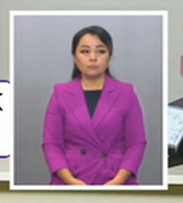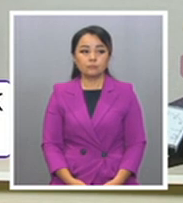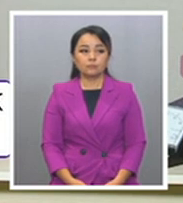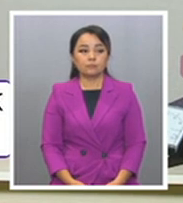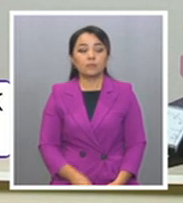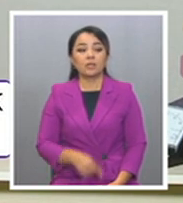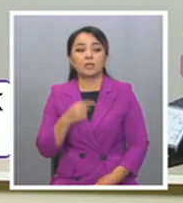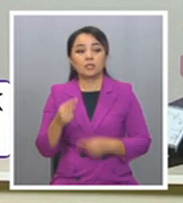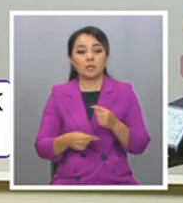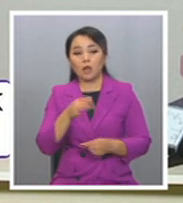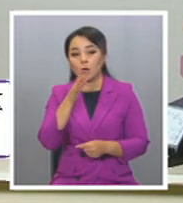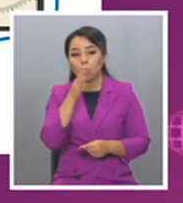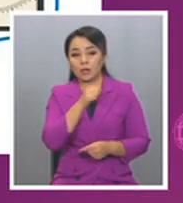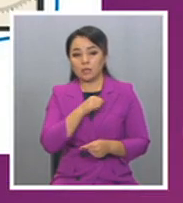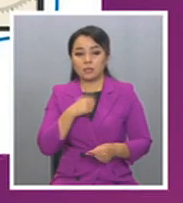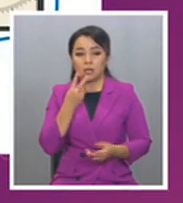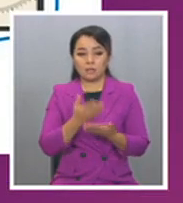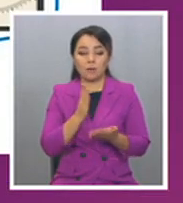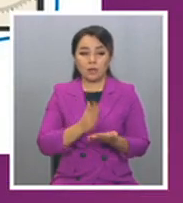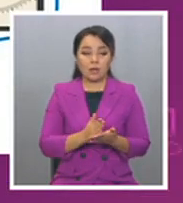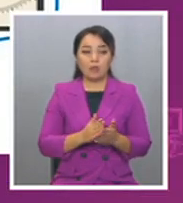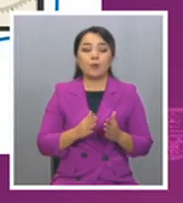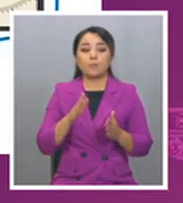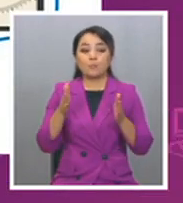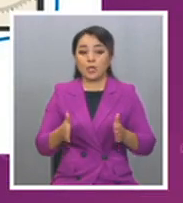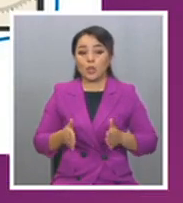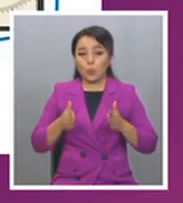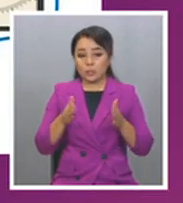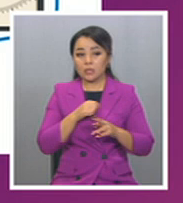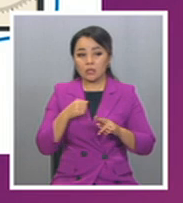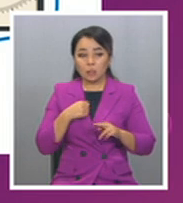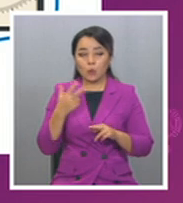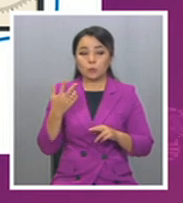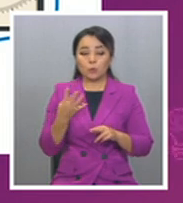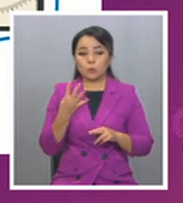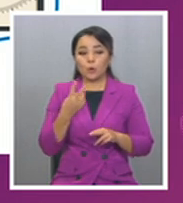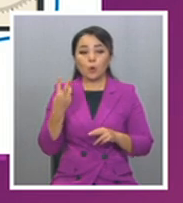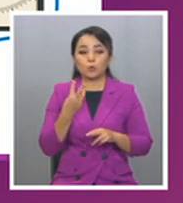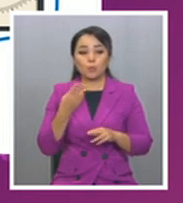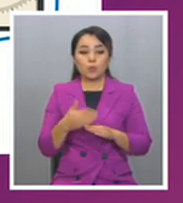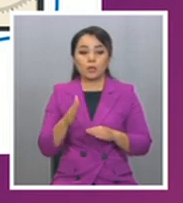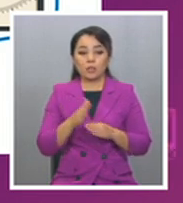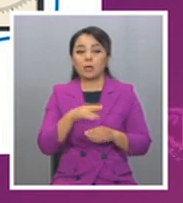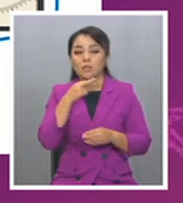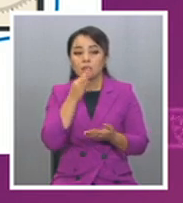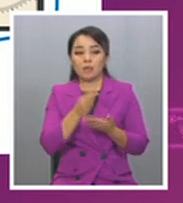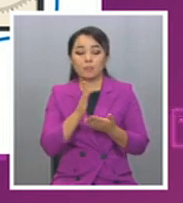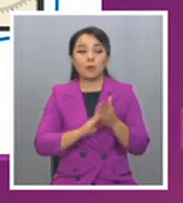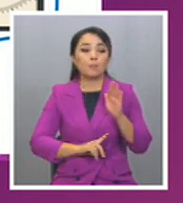Келес уақыт мезетіне тоқталып өтек. Енді периодтың 4-тен 3 бөлігіне тоқталайық. Басында